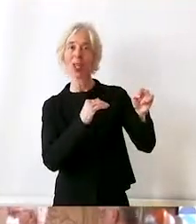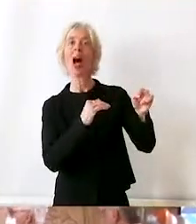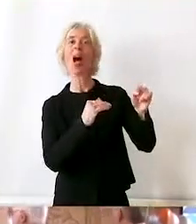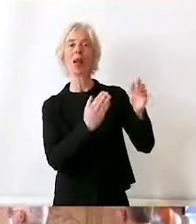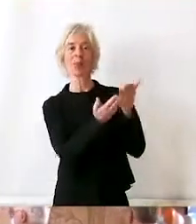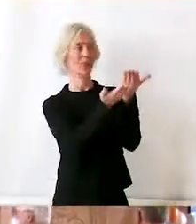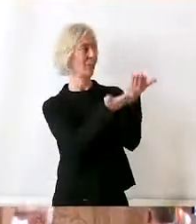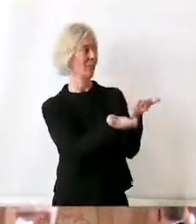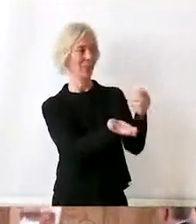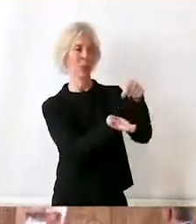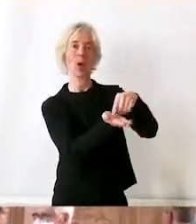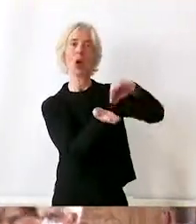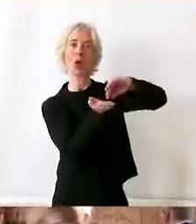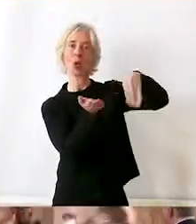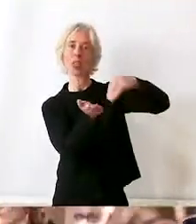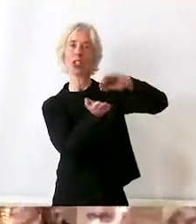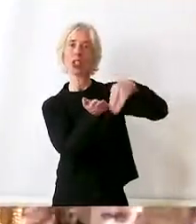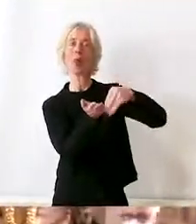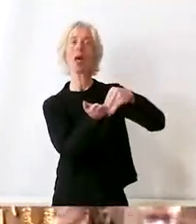Dankeschön.